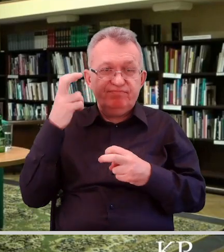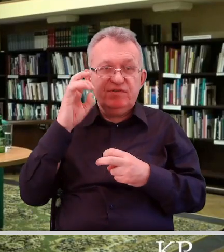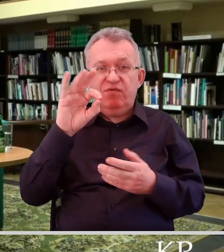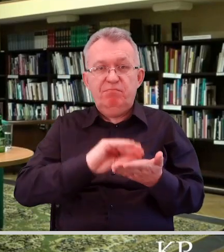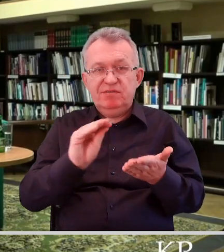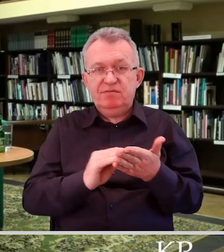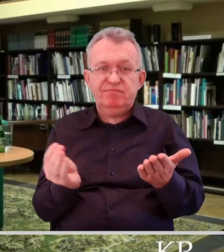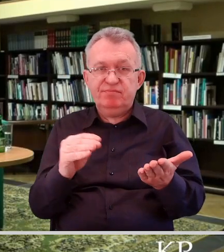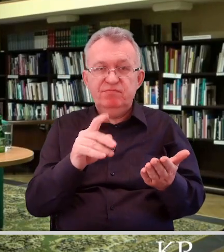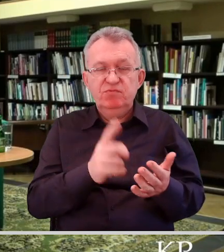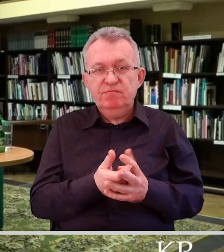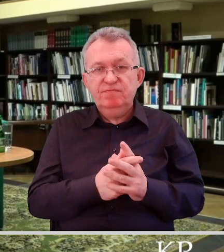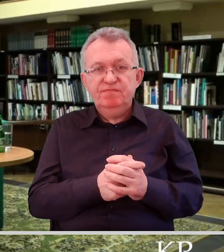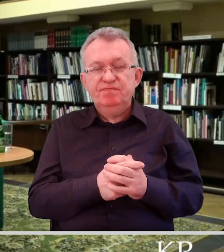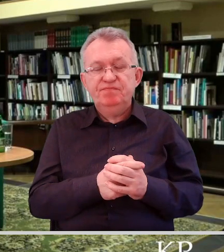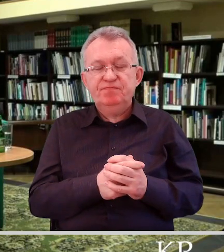pisarska.